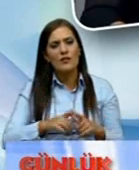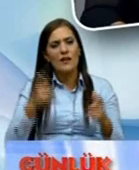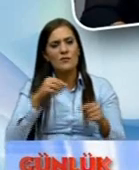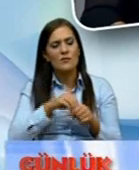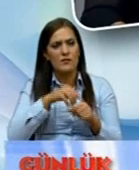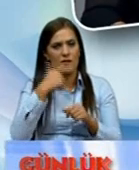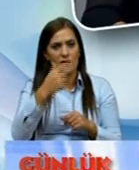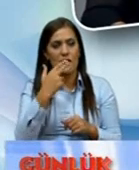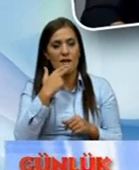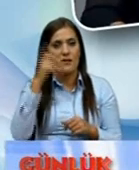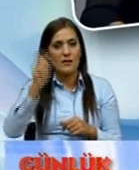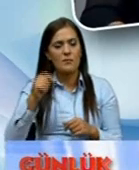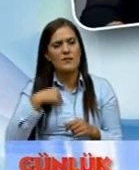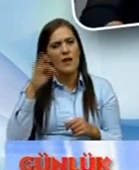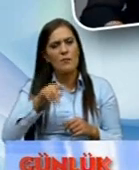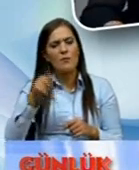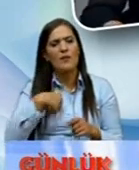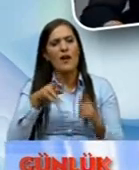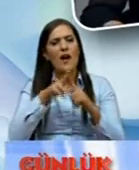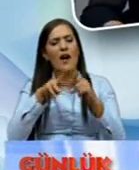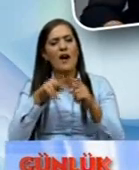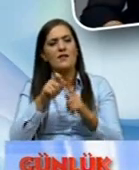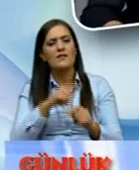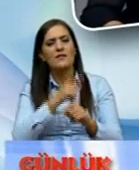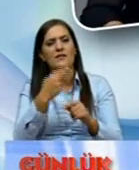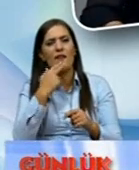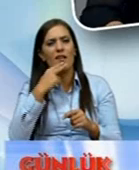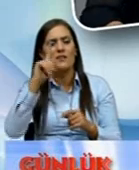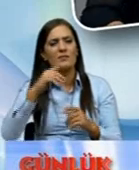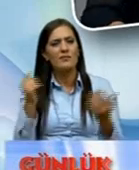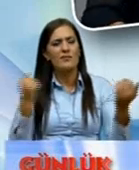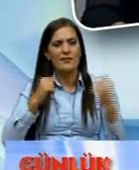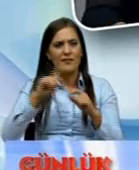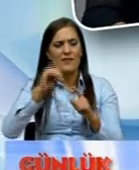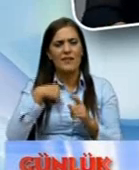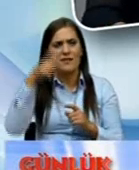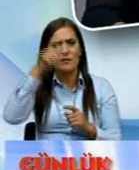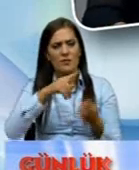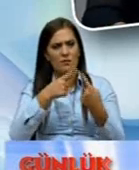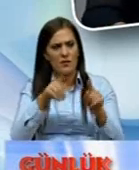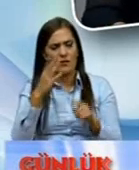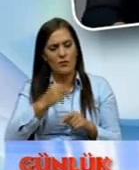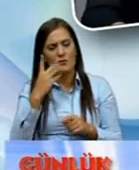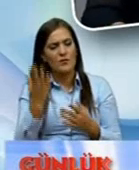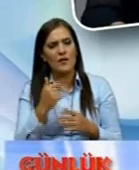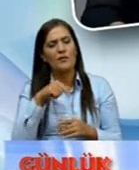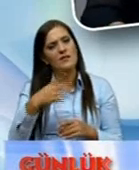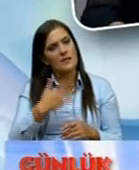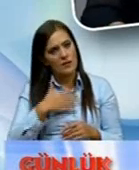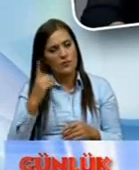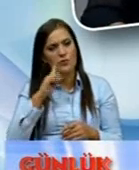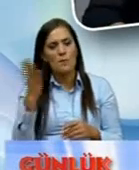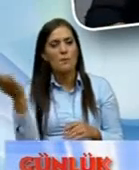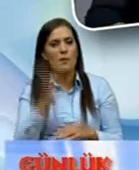geliştirme deyince kadınlarda da biz hep öyle o kaslı kadınlar değil mi? Böyle bir şekil değişikliğine uğramış filan. O da saygı